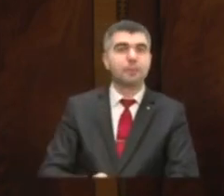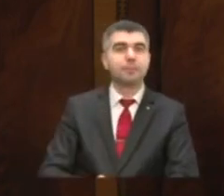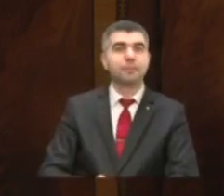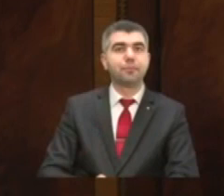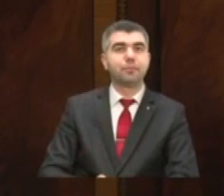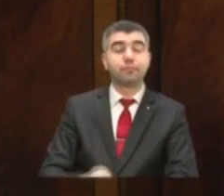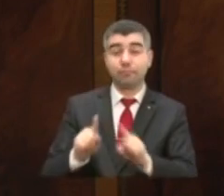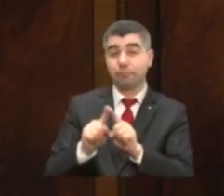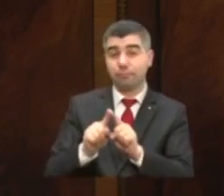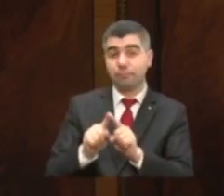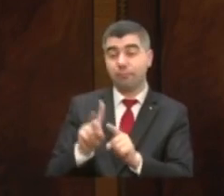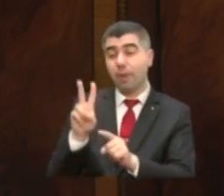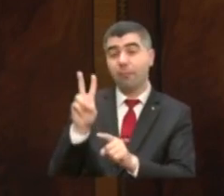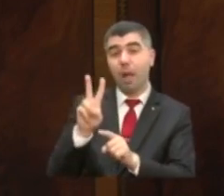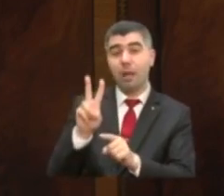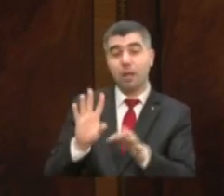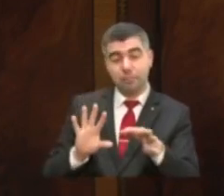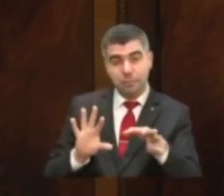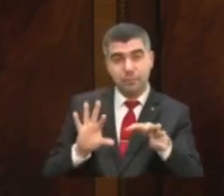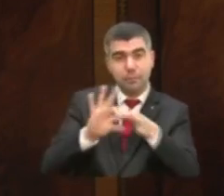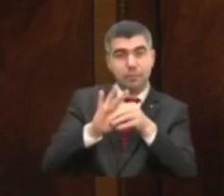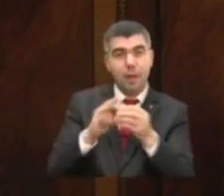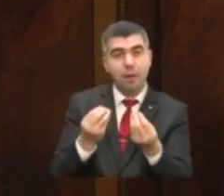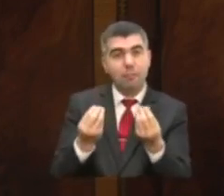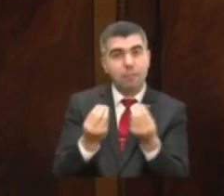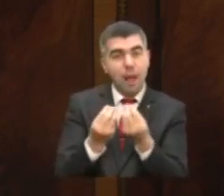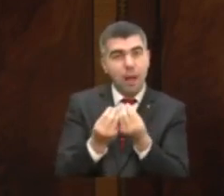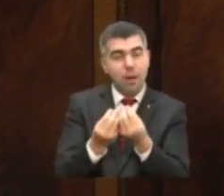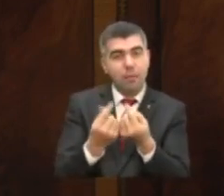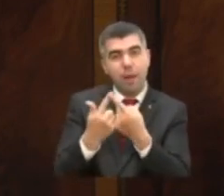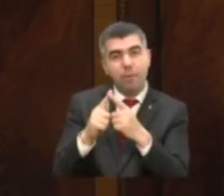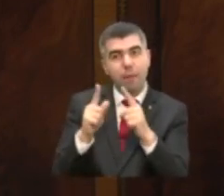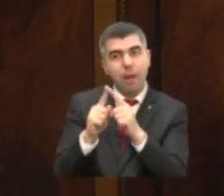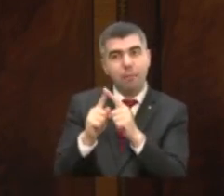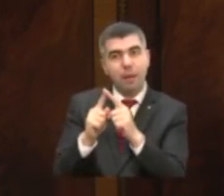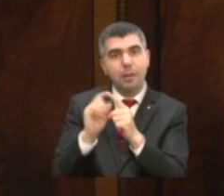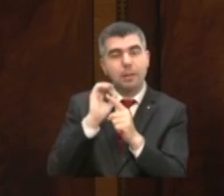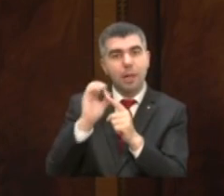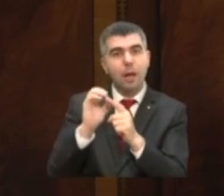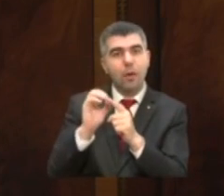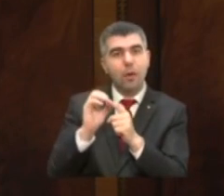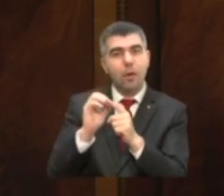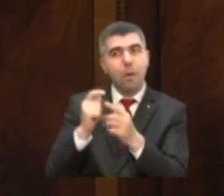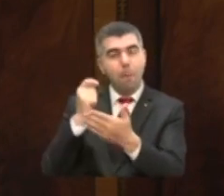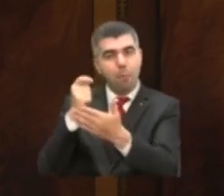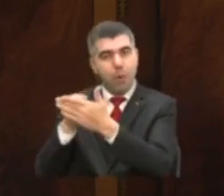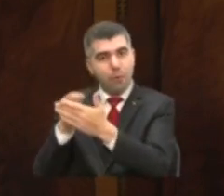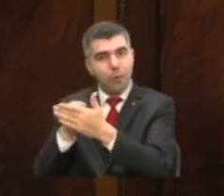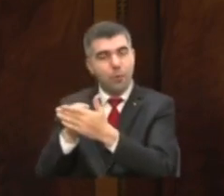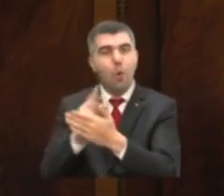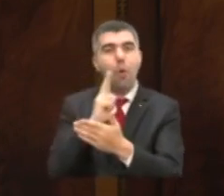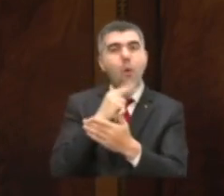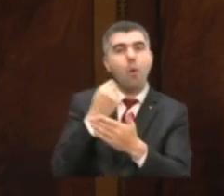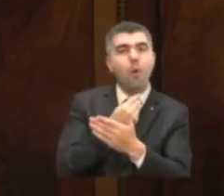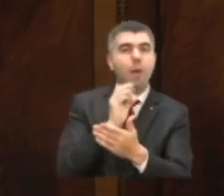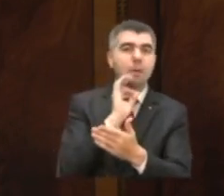المخيمات من الجيل الجديد اللي دار عن طريق الشراكة في كثير من الأحيان بين القطاع العام والقطاع الخاص، وهذا